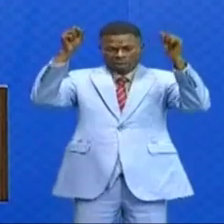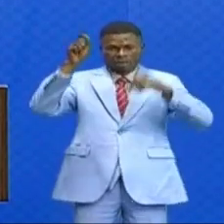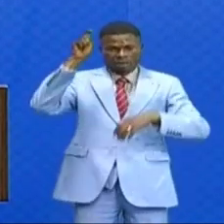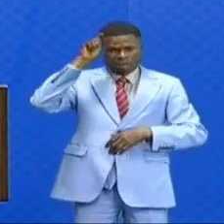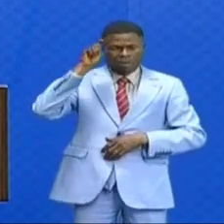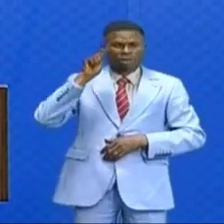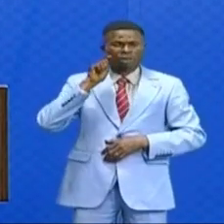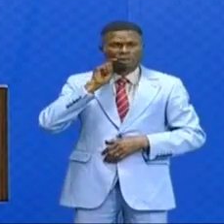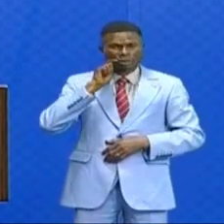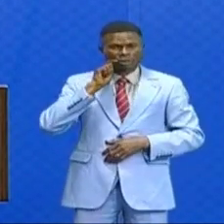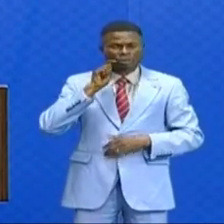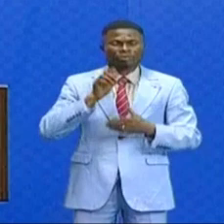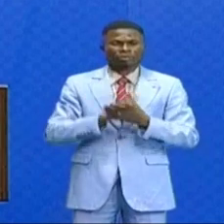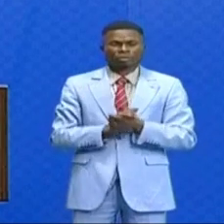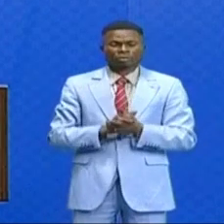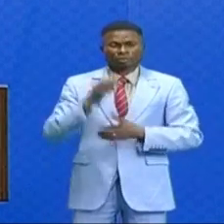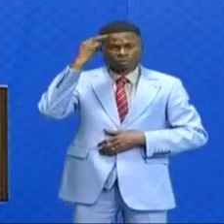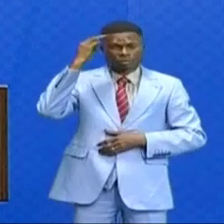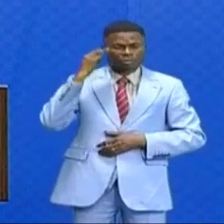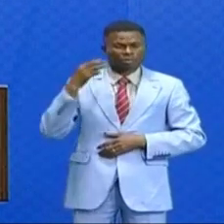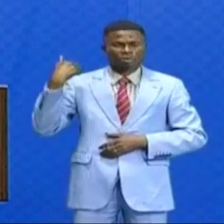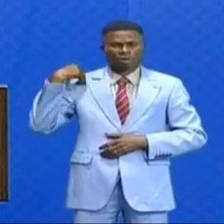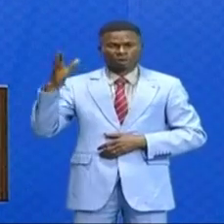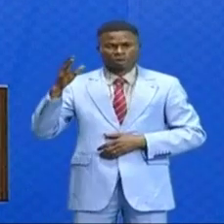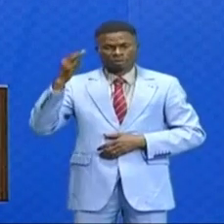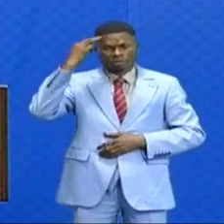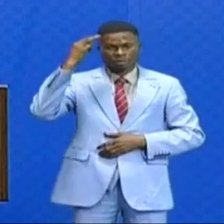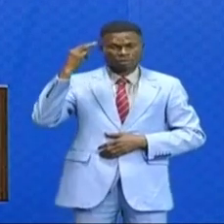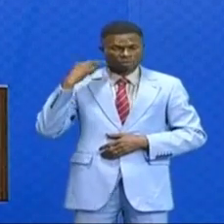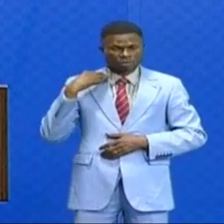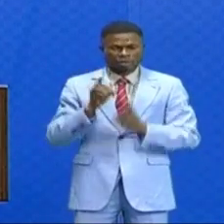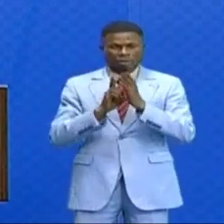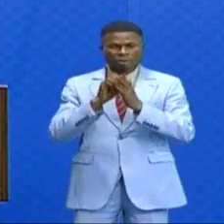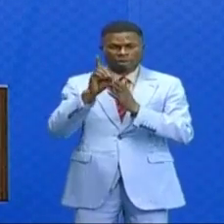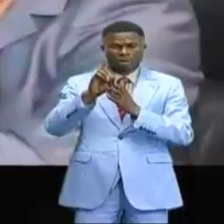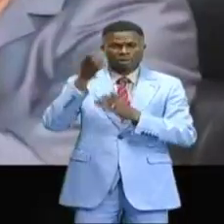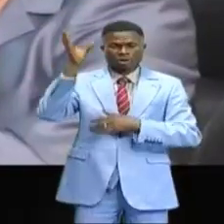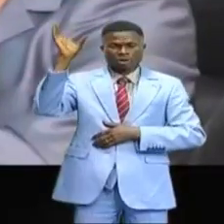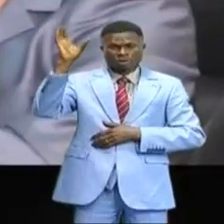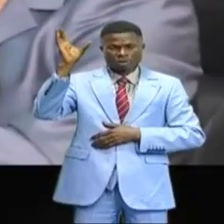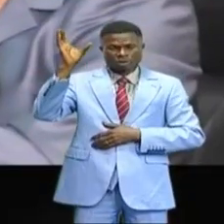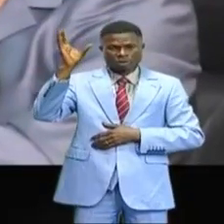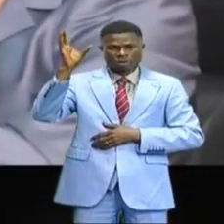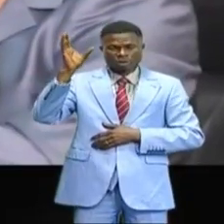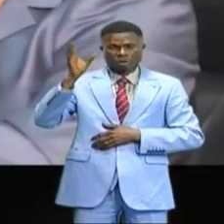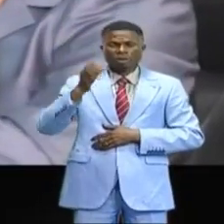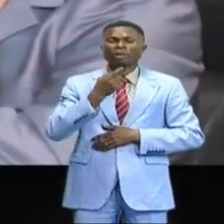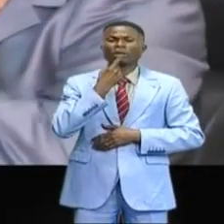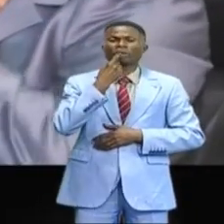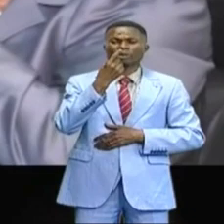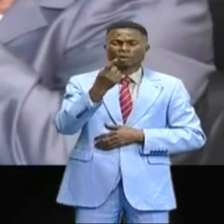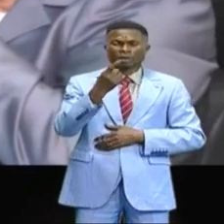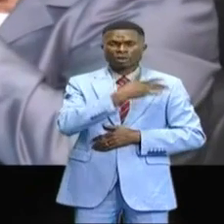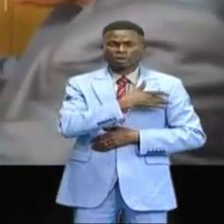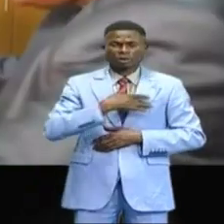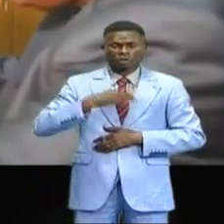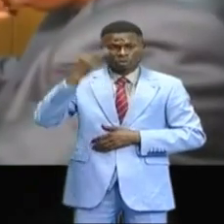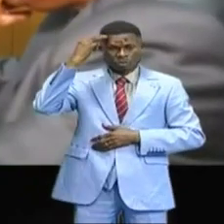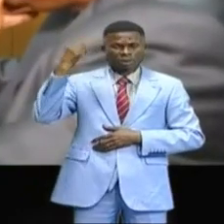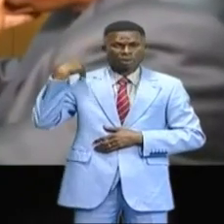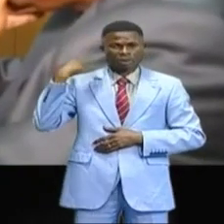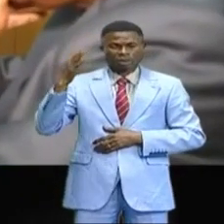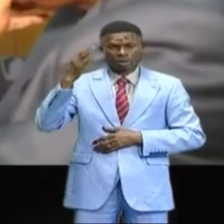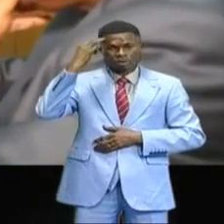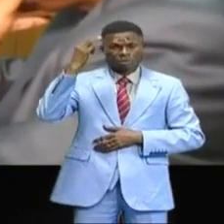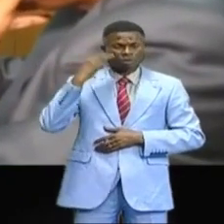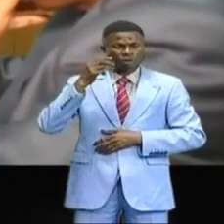texte. Le ministre d'État, ministre du Développement rural, prenant la parole au nom de la ministre d'État,